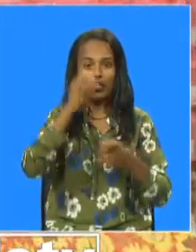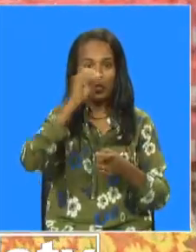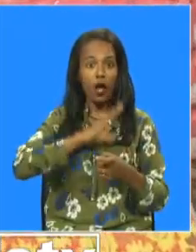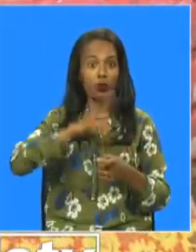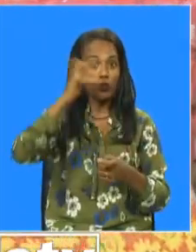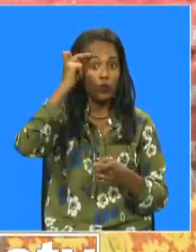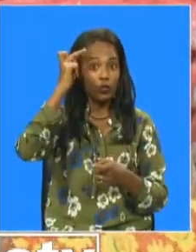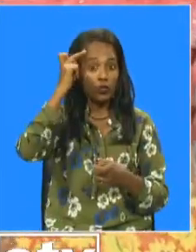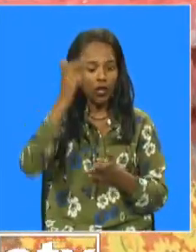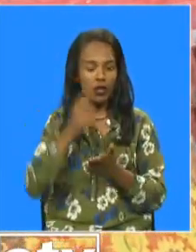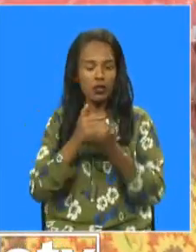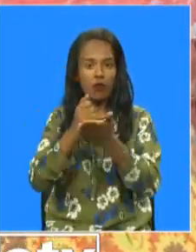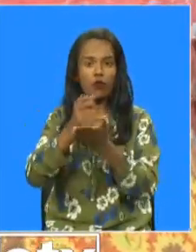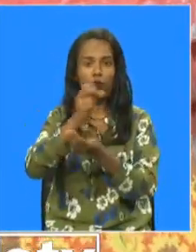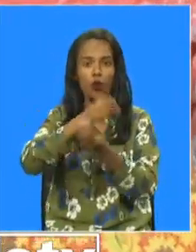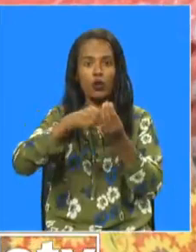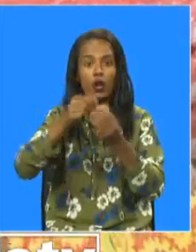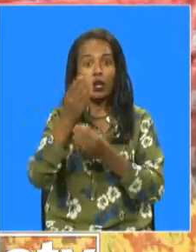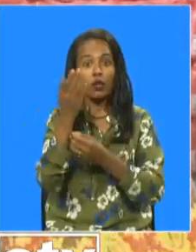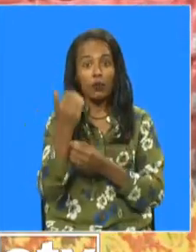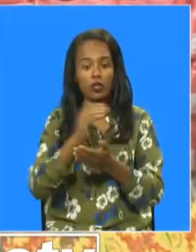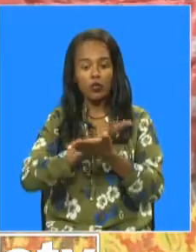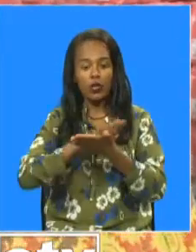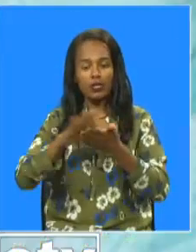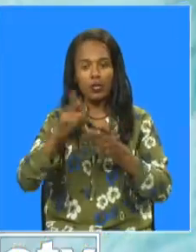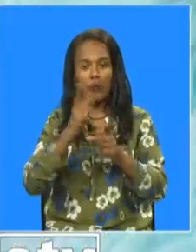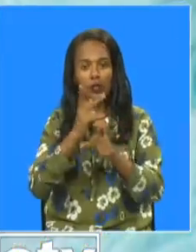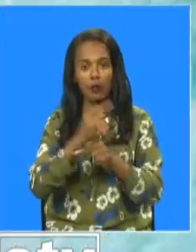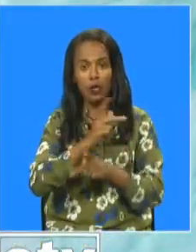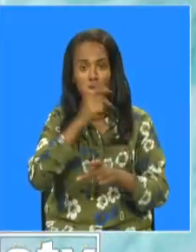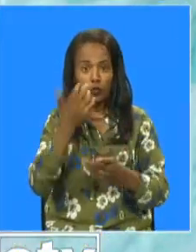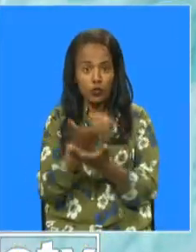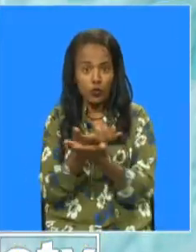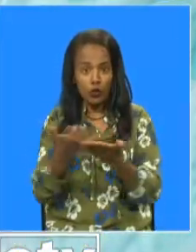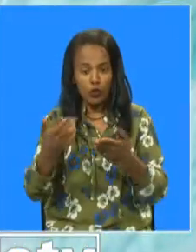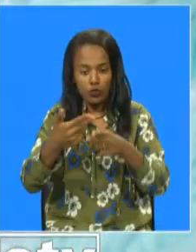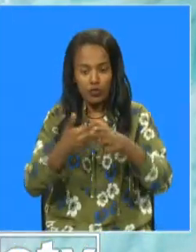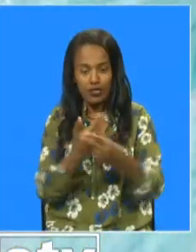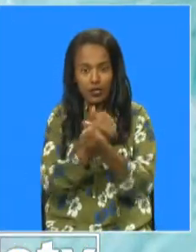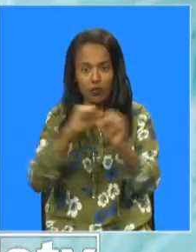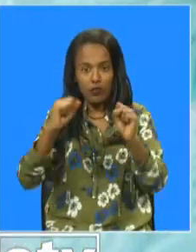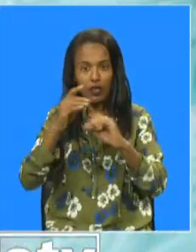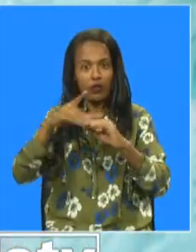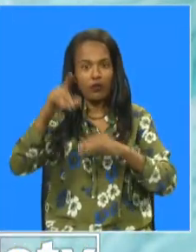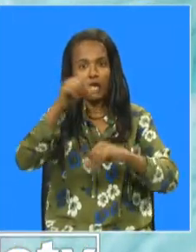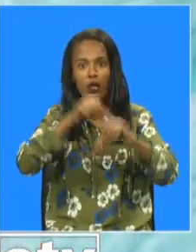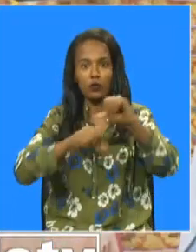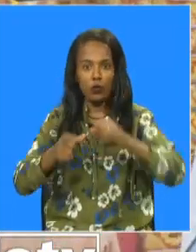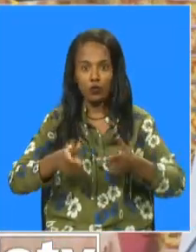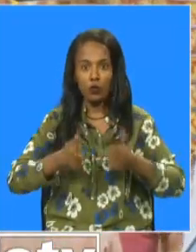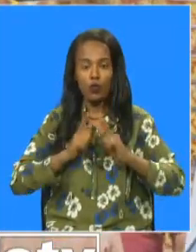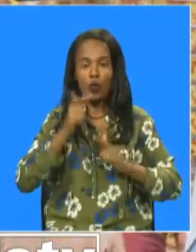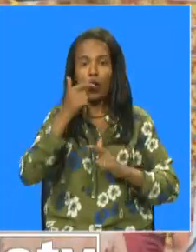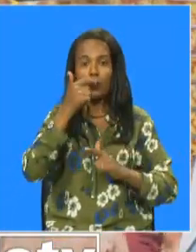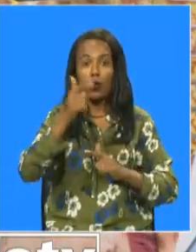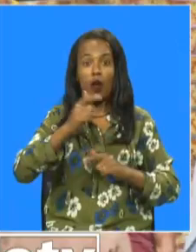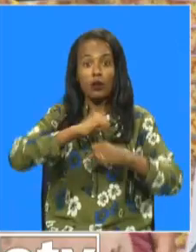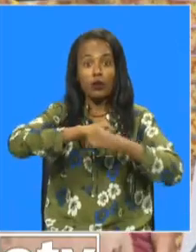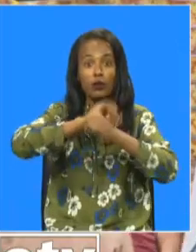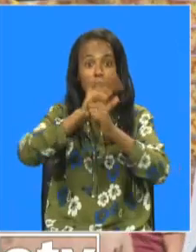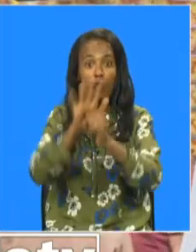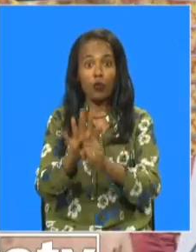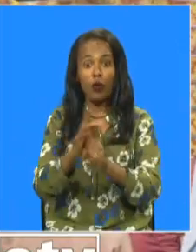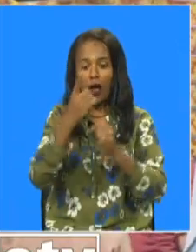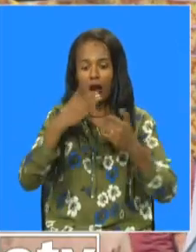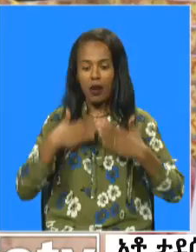ግርማይ ድጋፉን በወረዳቸው ለነበረው የንጽህና መጠበቂያና ሌሎች ቁሳቁሶች እጥረት ለመፍታት ከፍተኛ አስተዋጽኦ ይኖረዋል ብለዋል። ኮቪድ-19 የአንድ